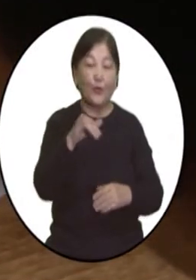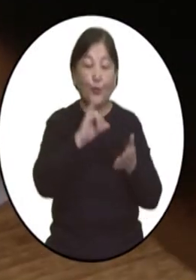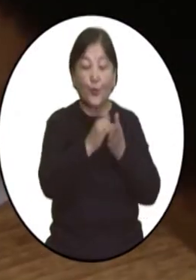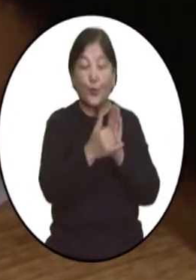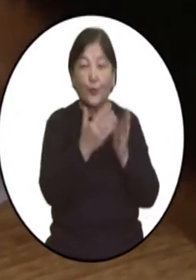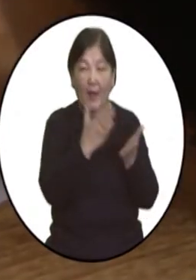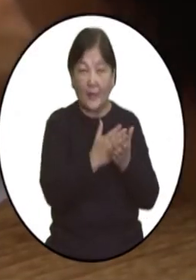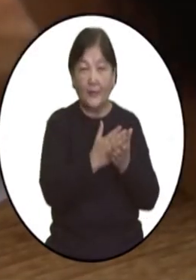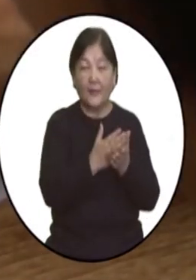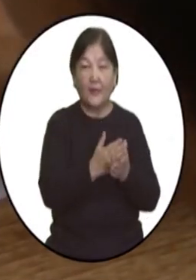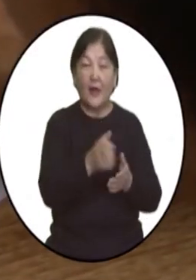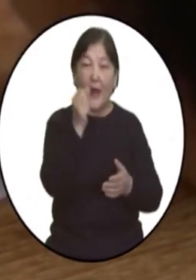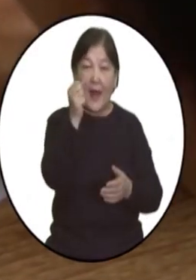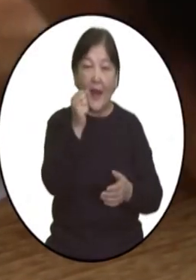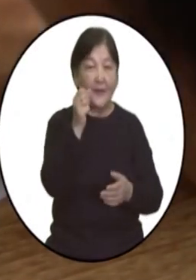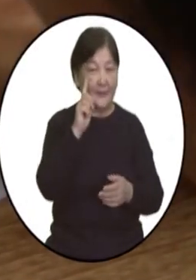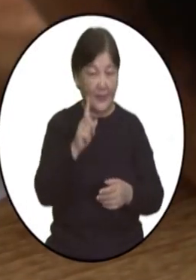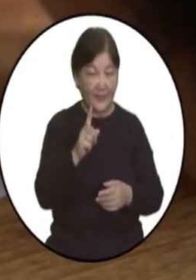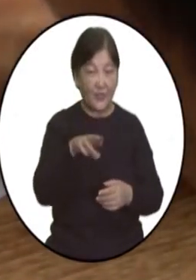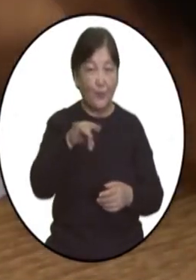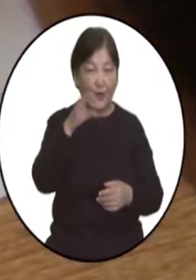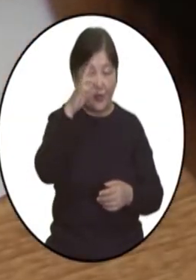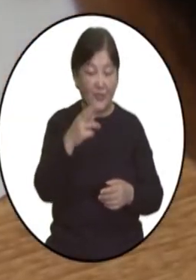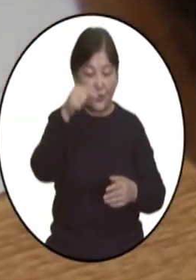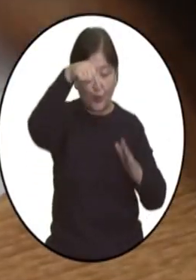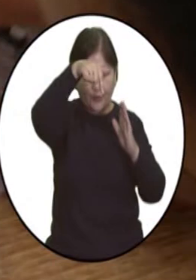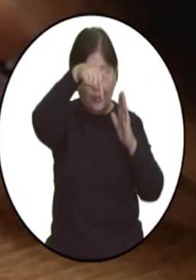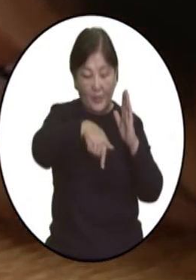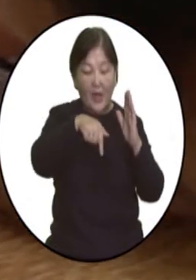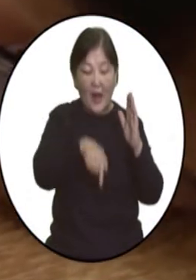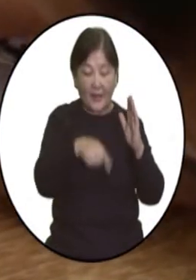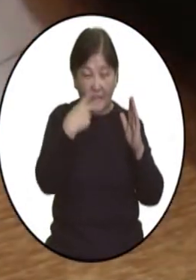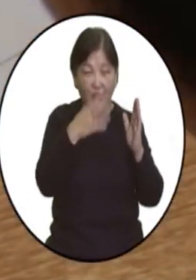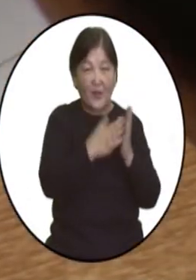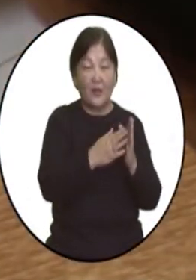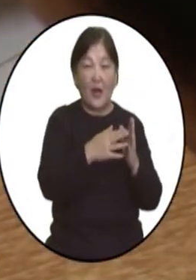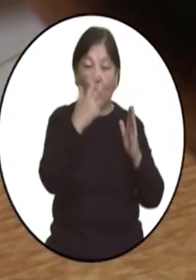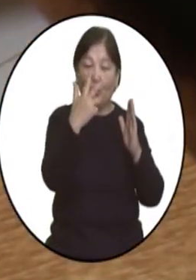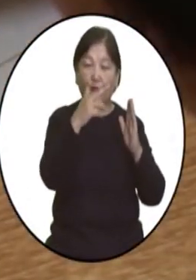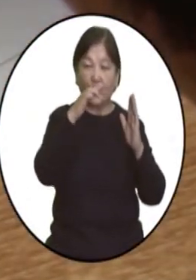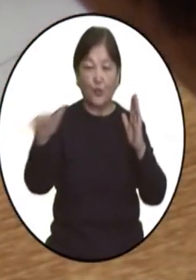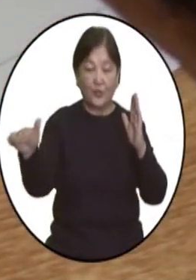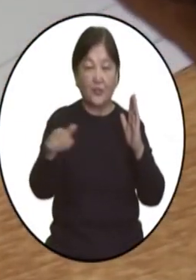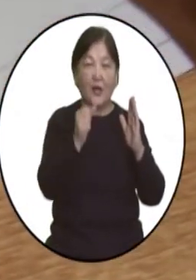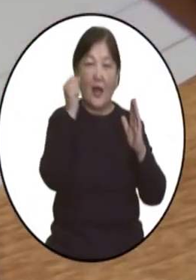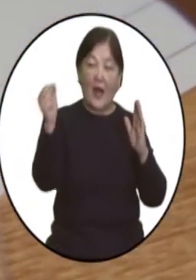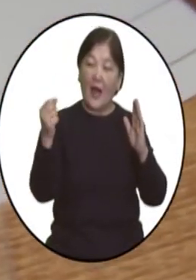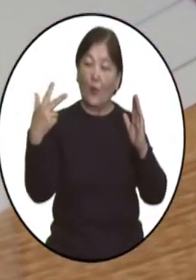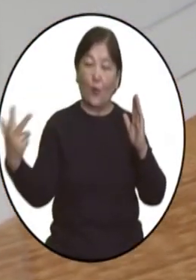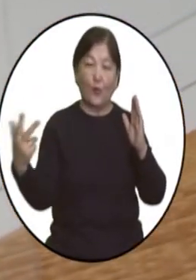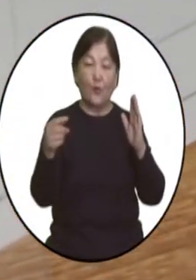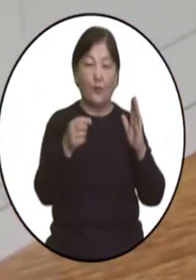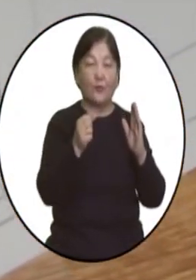дээр үүссэн А1 порогц дүрстэл нь энд харагдаж байна. А тэгвэл гуравдагч дүрстэл болох А3 болох